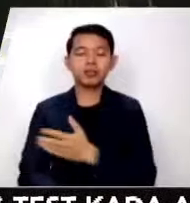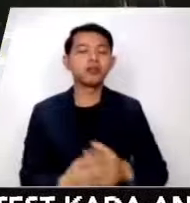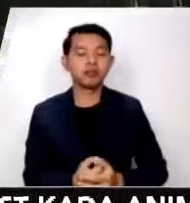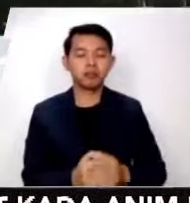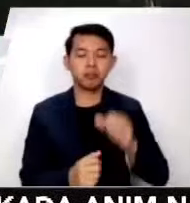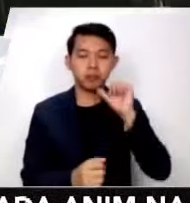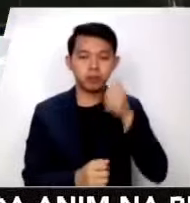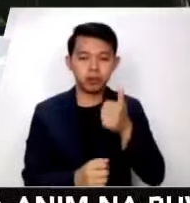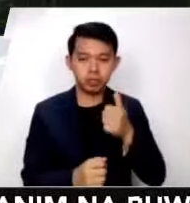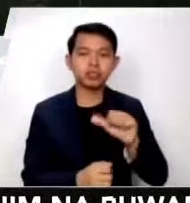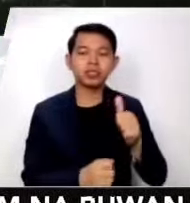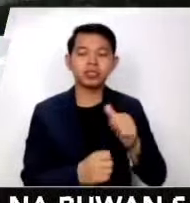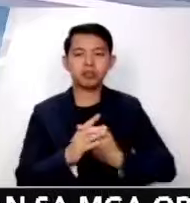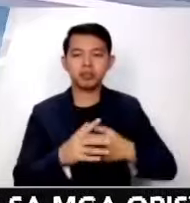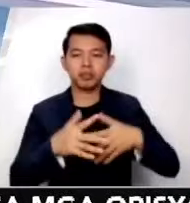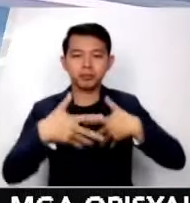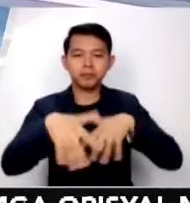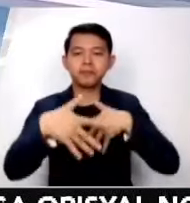Maynila.